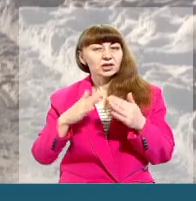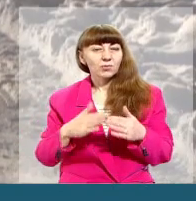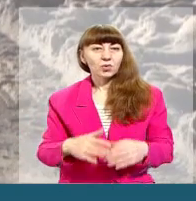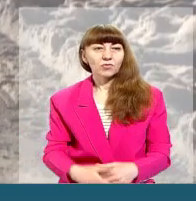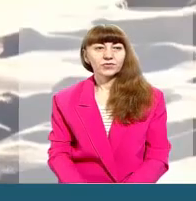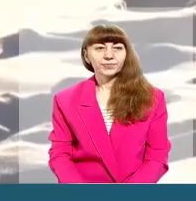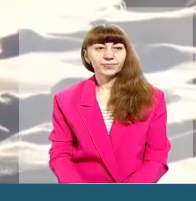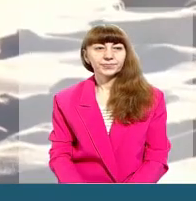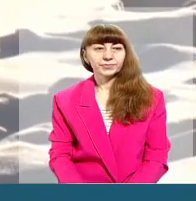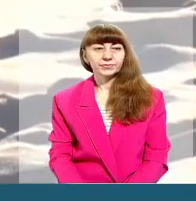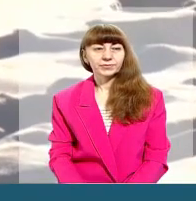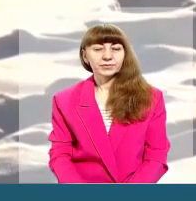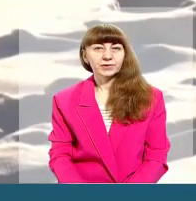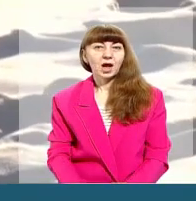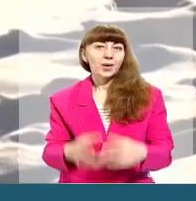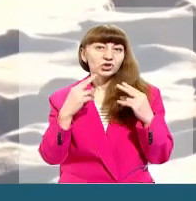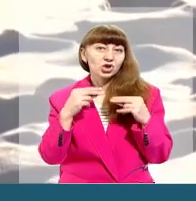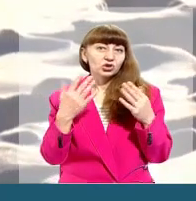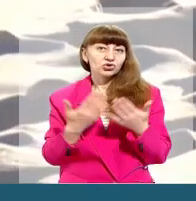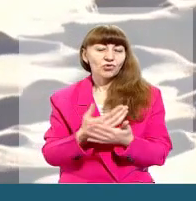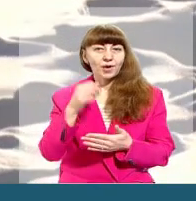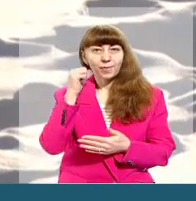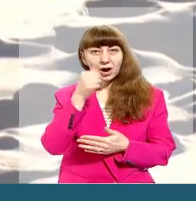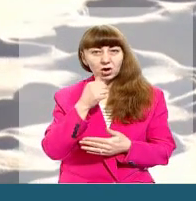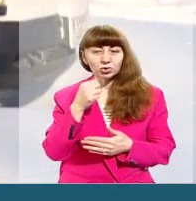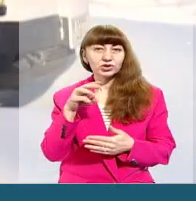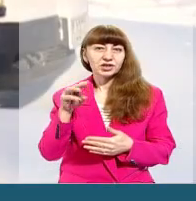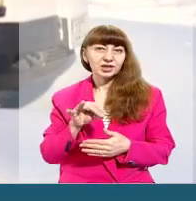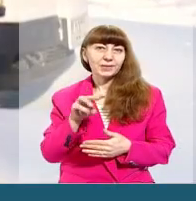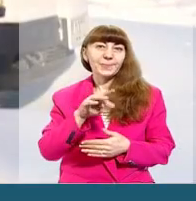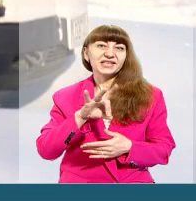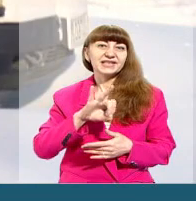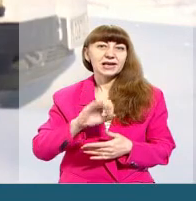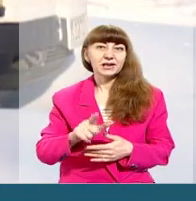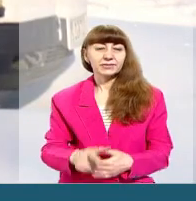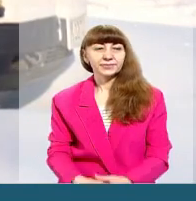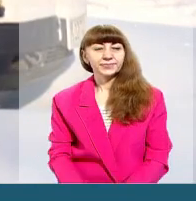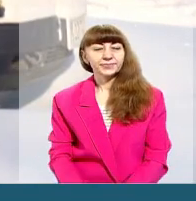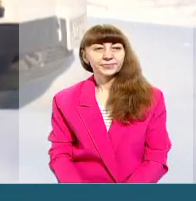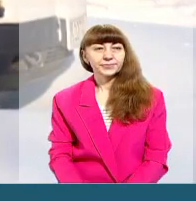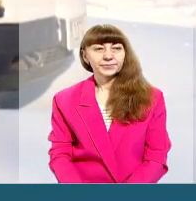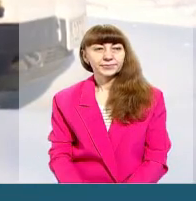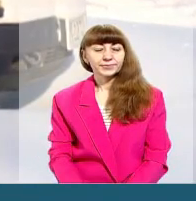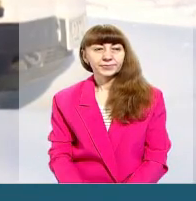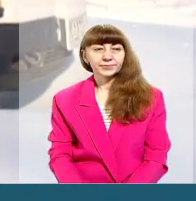можно быстрее. Синоптики опять обещают морозы и метель. Любовь Облачкина, Диара Ахмечен, телеканал Кустанай.